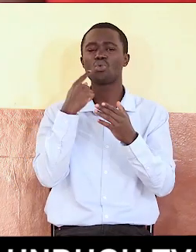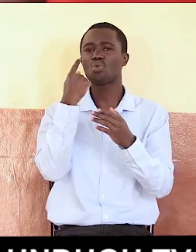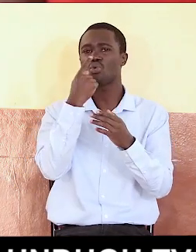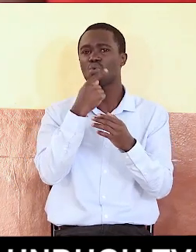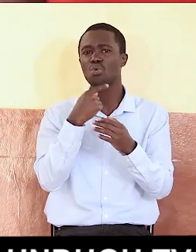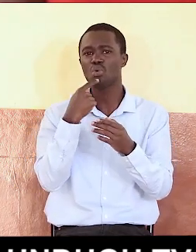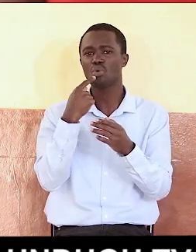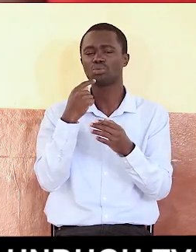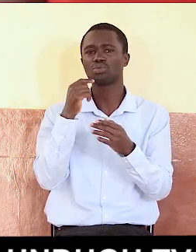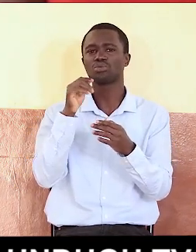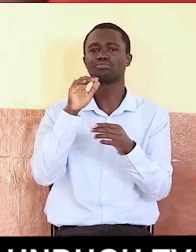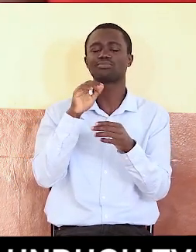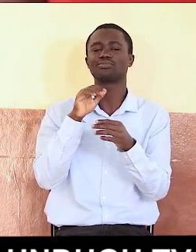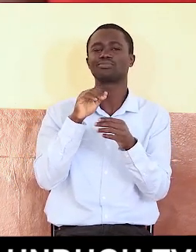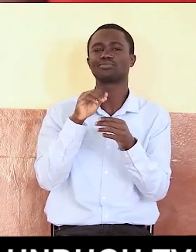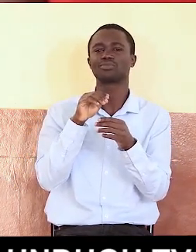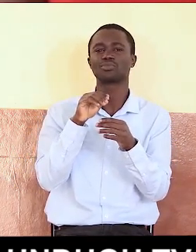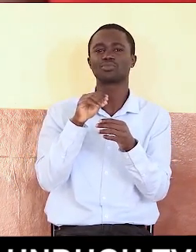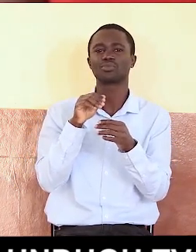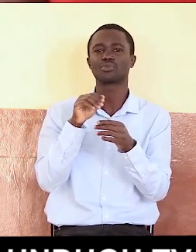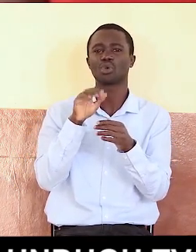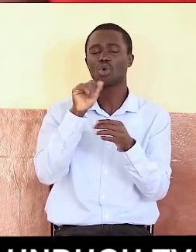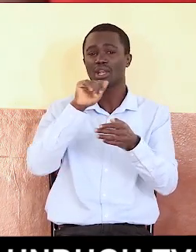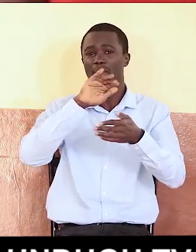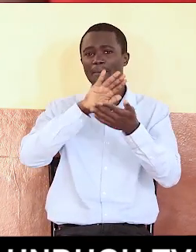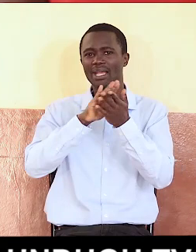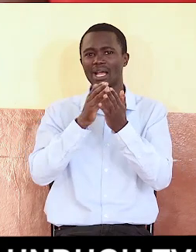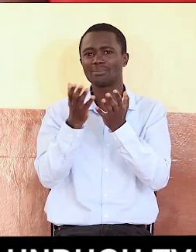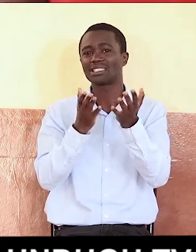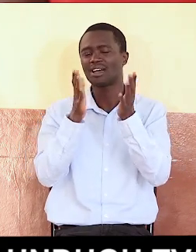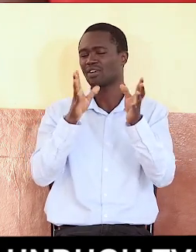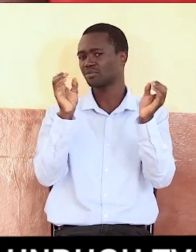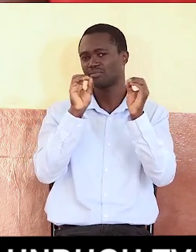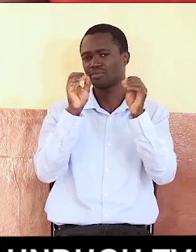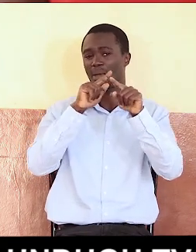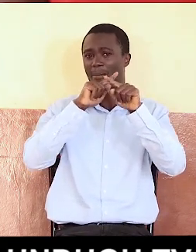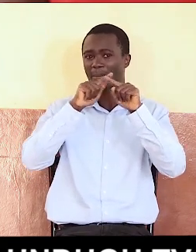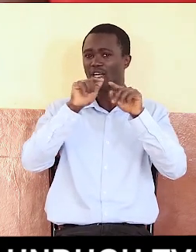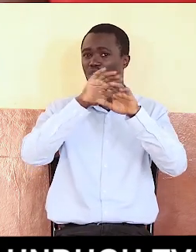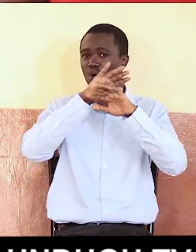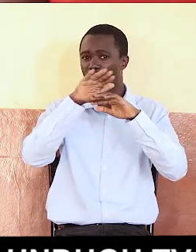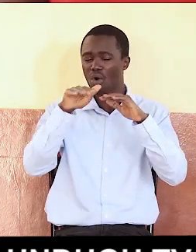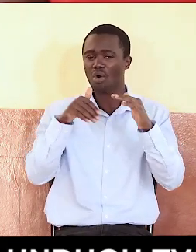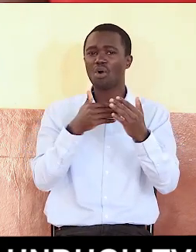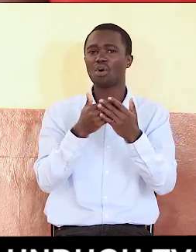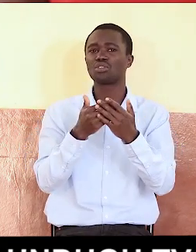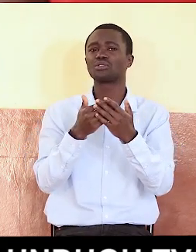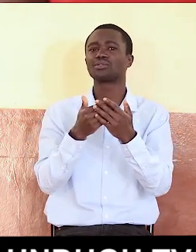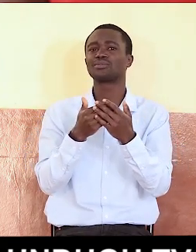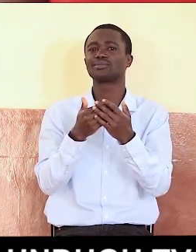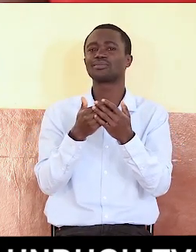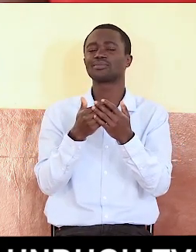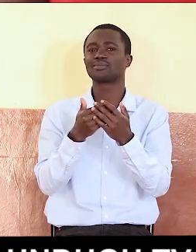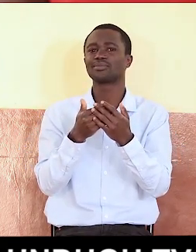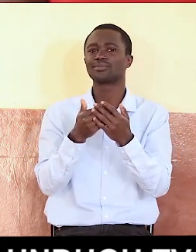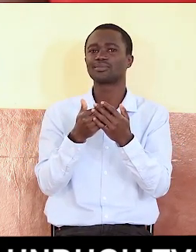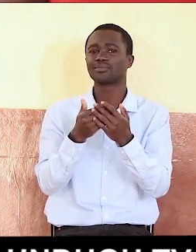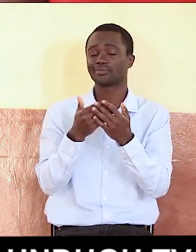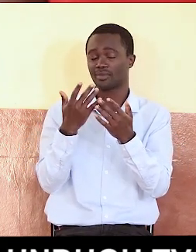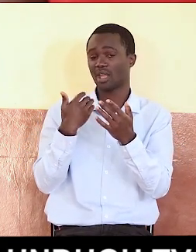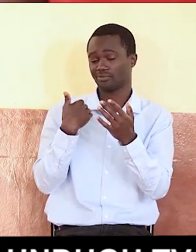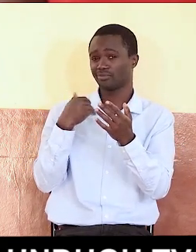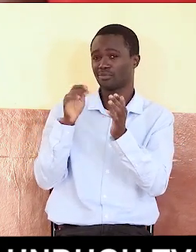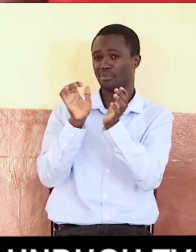kuwa watumishi, lakini sisi zote watumishi, kwa sababu hapa Paulo ako na mambo